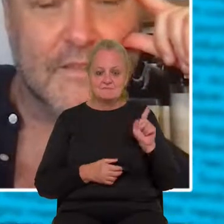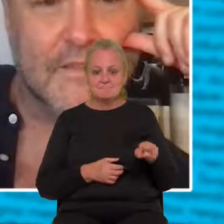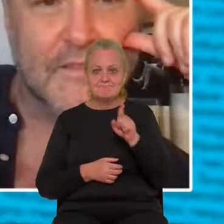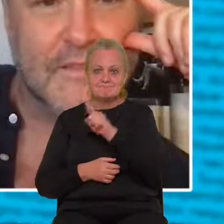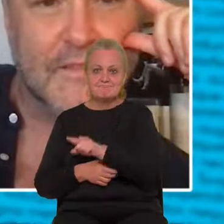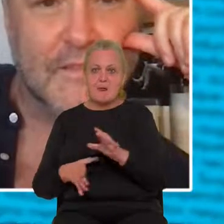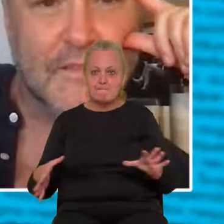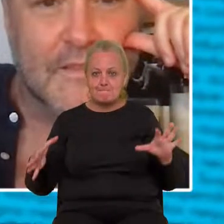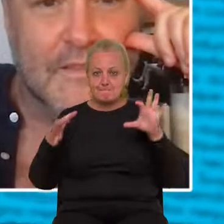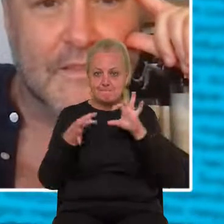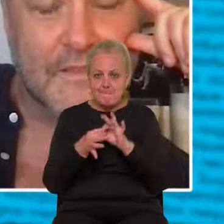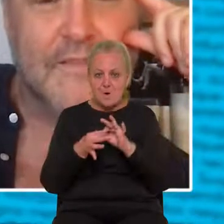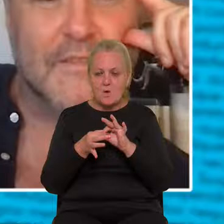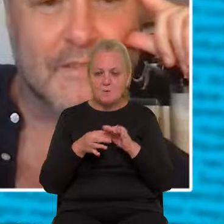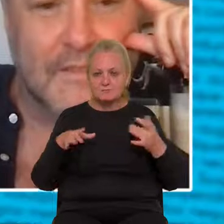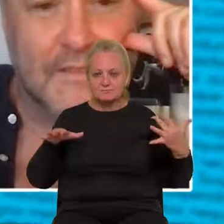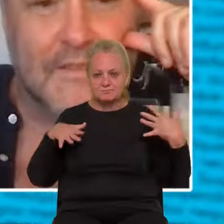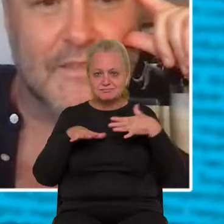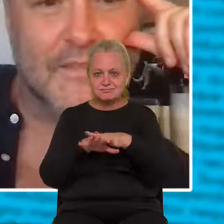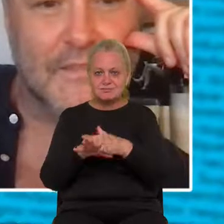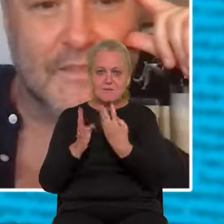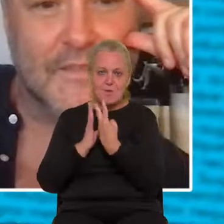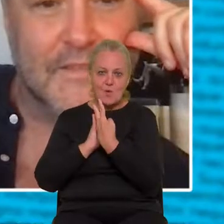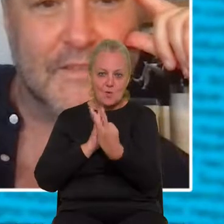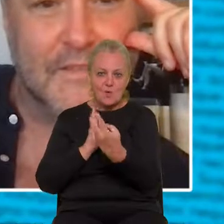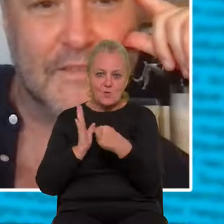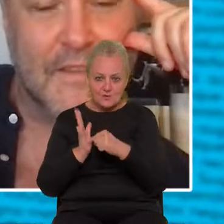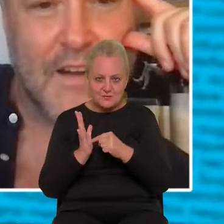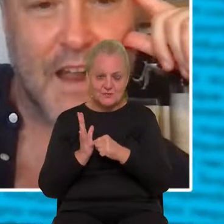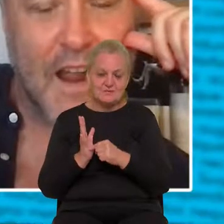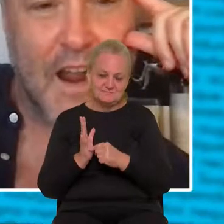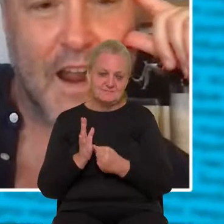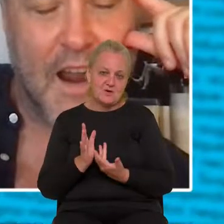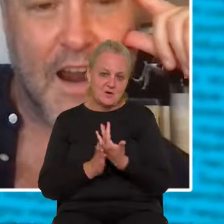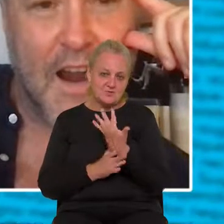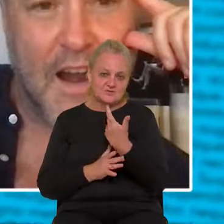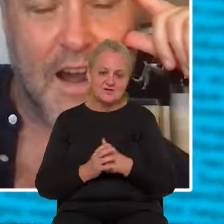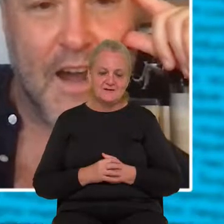łączące, przenikające przez mur rośliny.